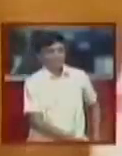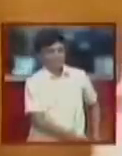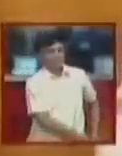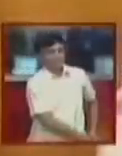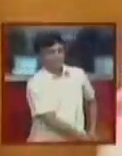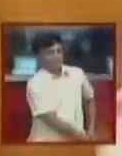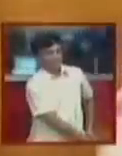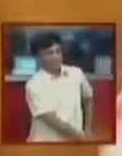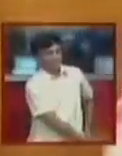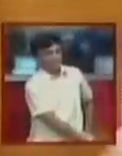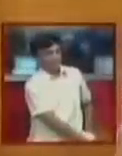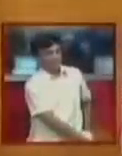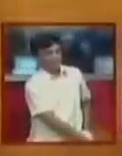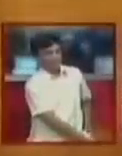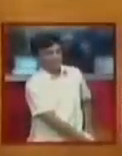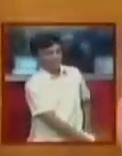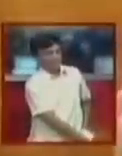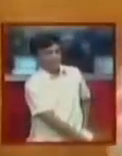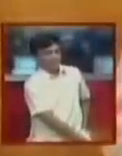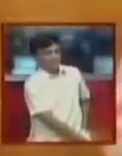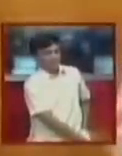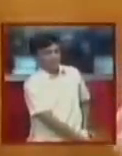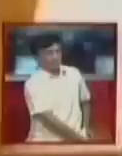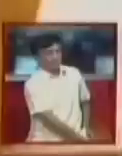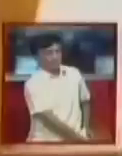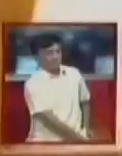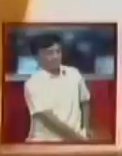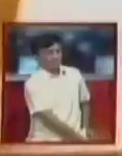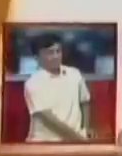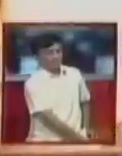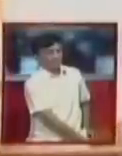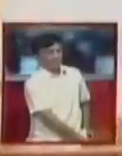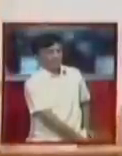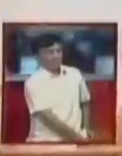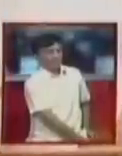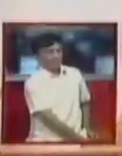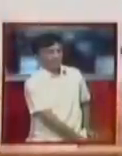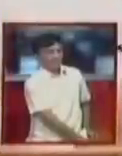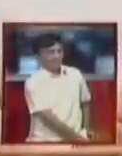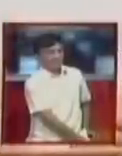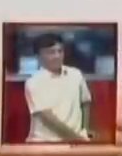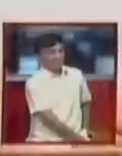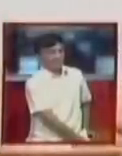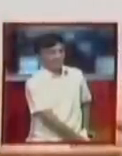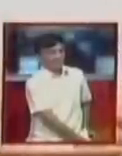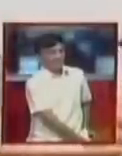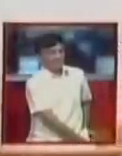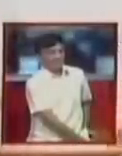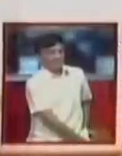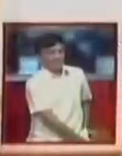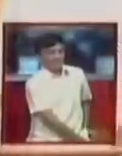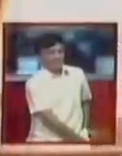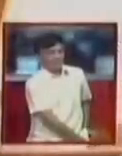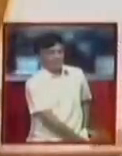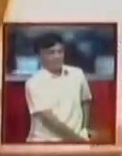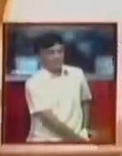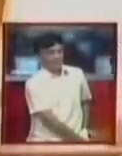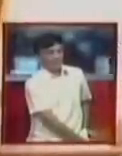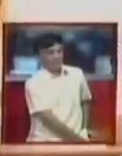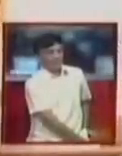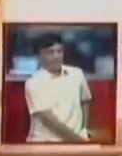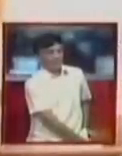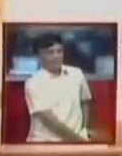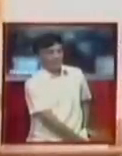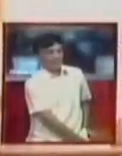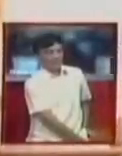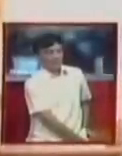Dagdag pa po natin sa kanila ang mahigit 11,000 community health teams na nagsisilbing tulay upang higit na mapatibay ang